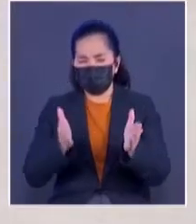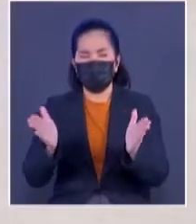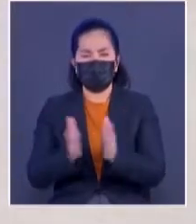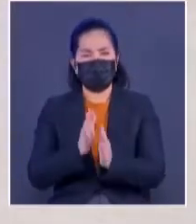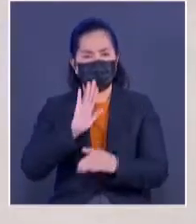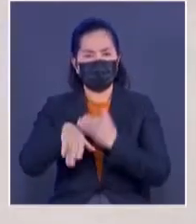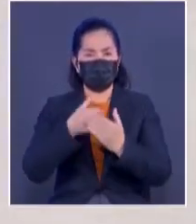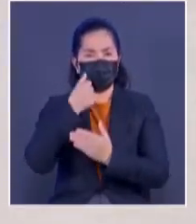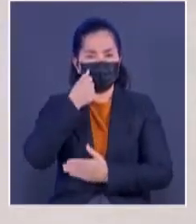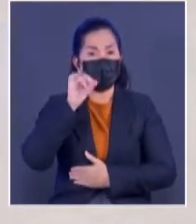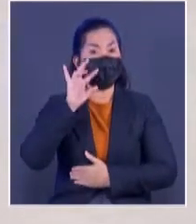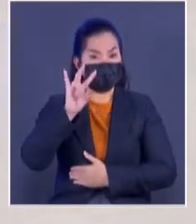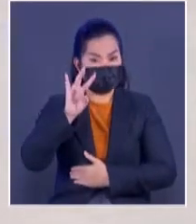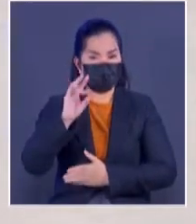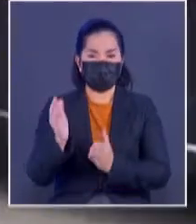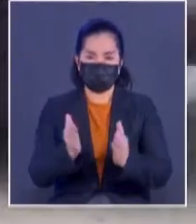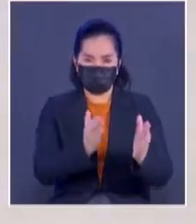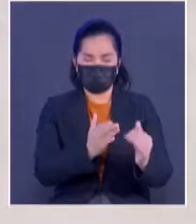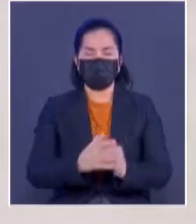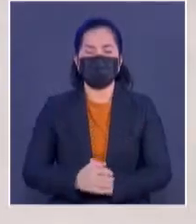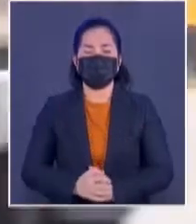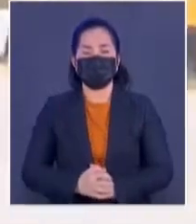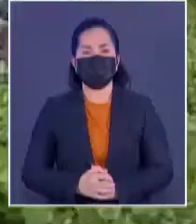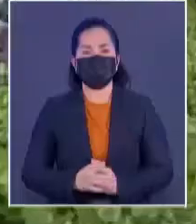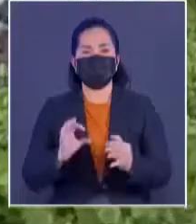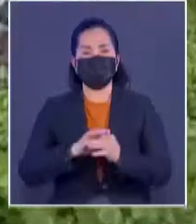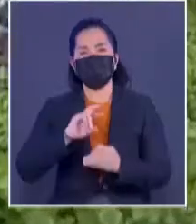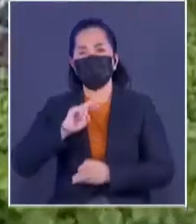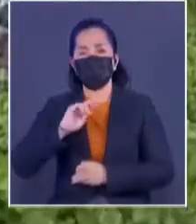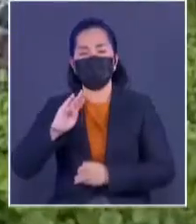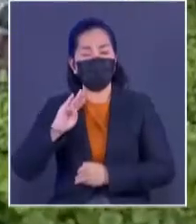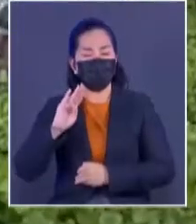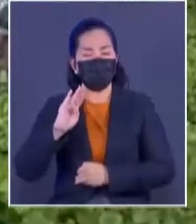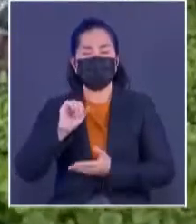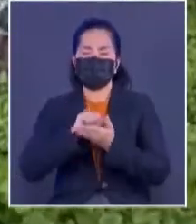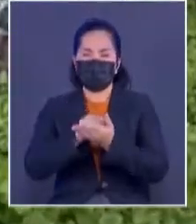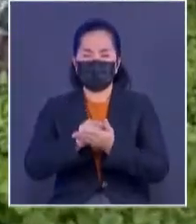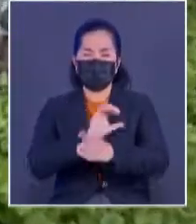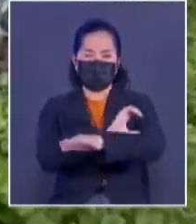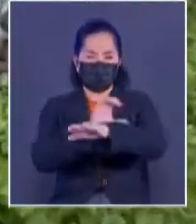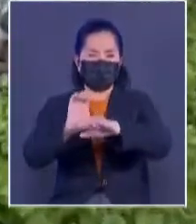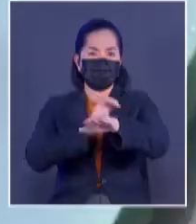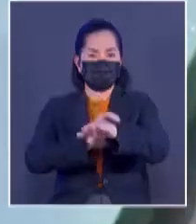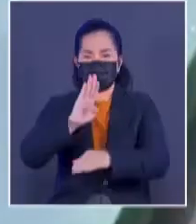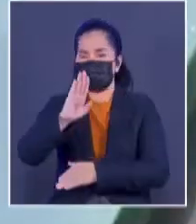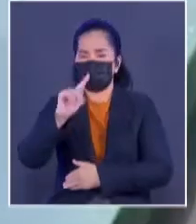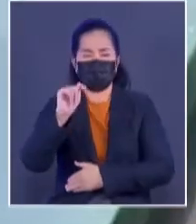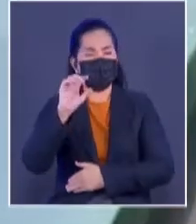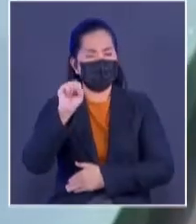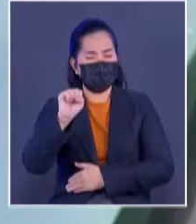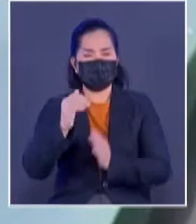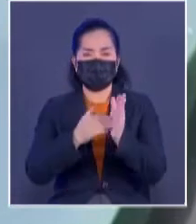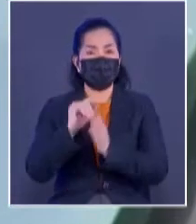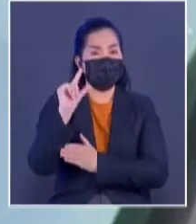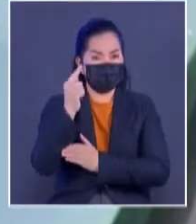คือด้านขนส่งนะครับมาดูอีกด้านนึงครับเรื่องของระบบรางในบ้านเราครับ BTS รถไฟฟ้าสายสีทองแล้วก็ร